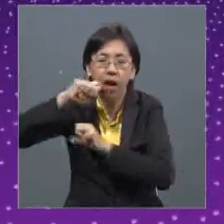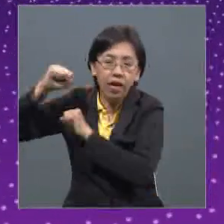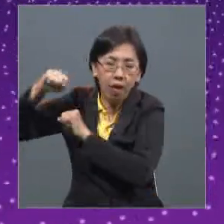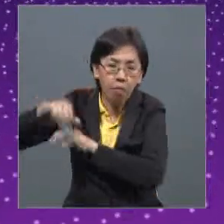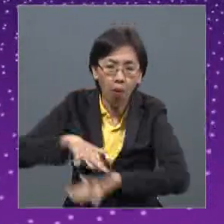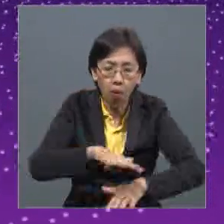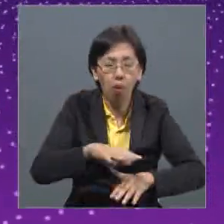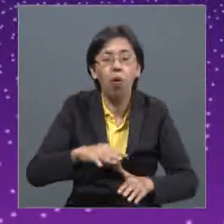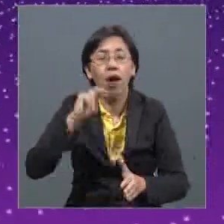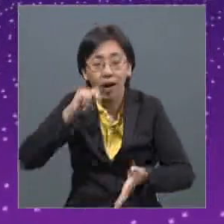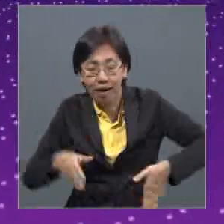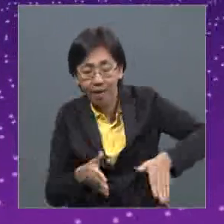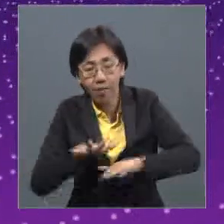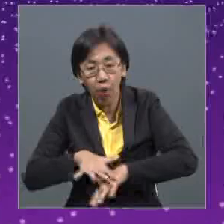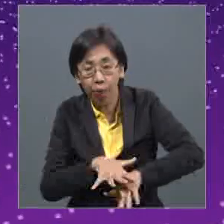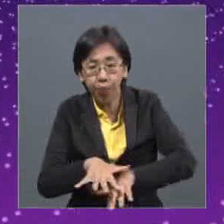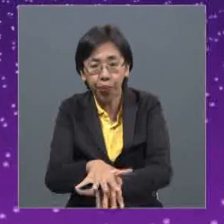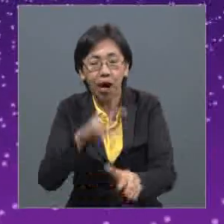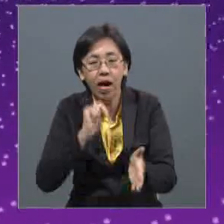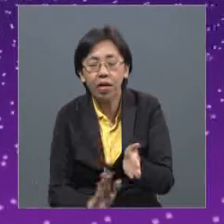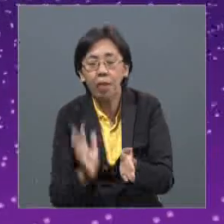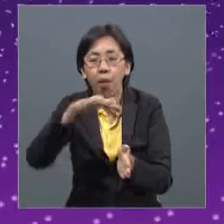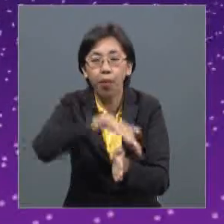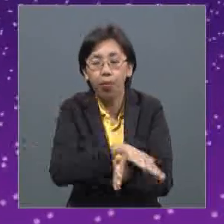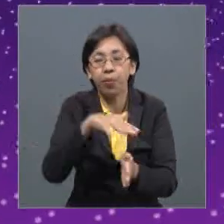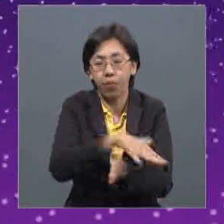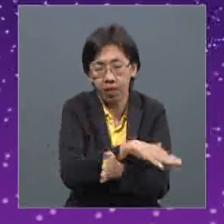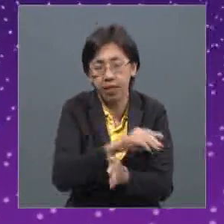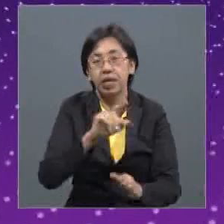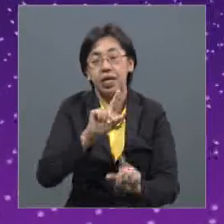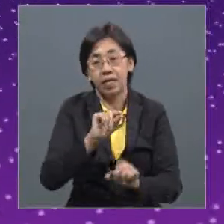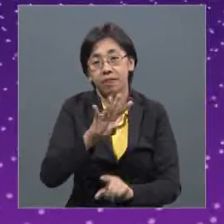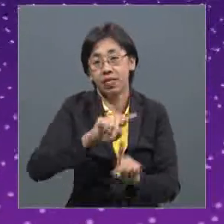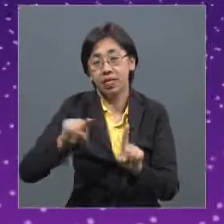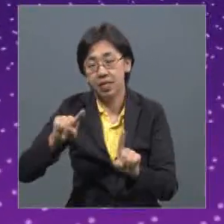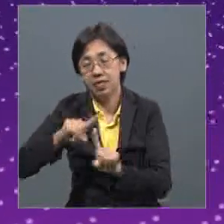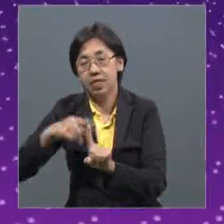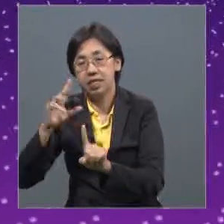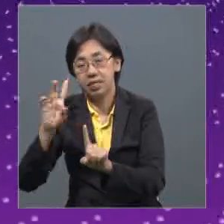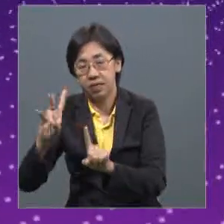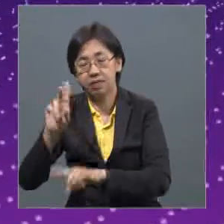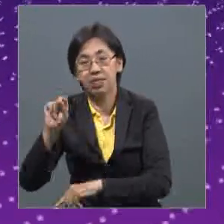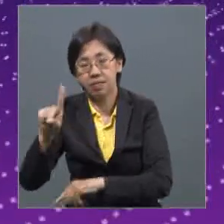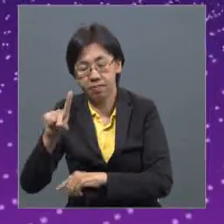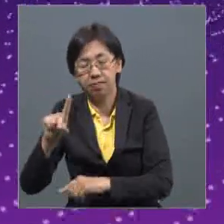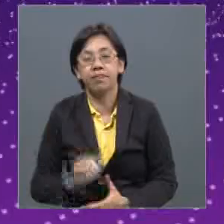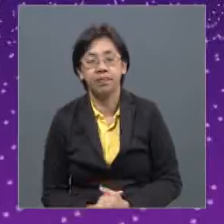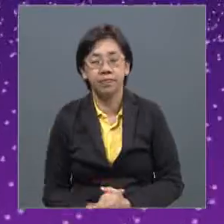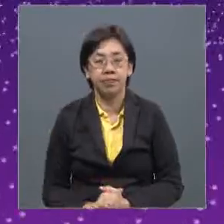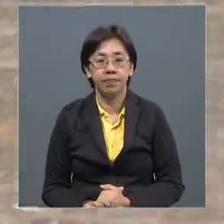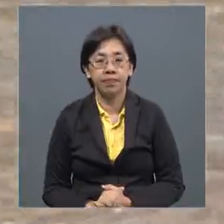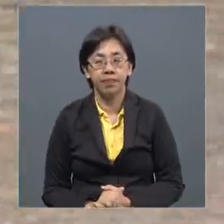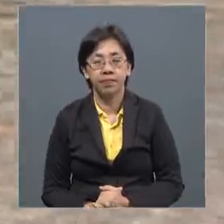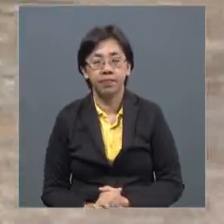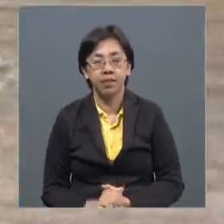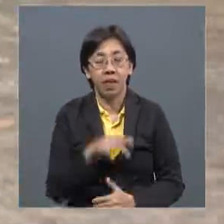ระยะเวลาที่ต้องเฝ้าระวัดระวังเป็นพิเศษนะครับก็คือตั้งแต่วันที่ 24จนถึงสิ้นเดือนเลยนะครับ 31กรกฎาคมครับก็คือตั้งแต่พุธที่ถึงนี้